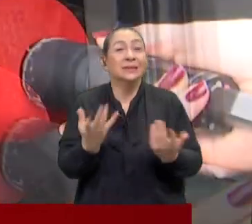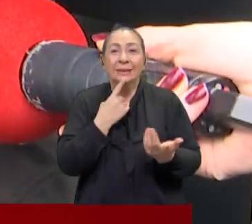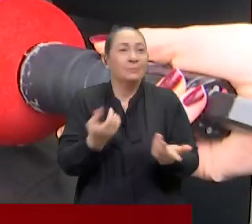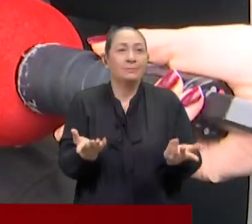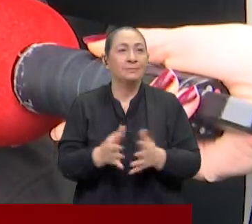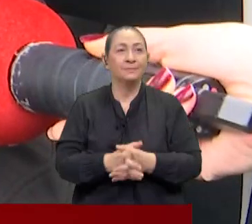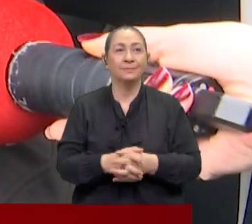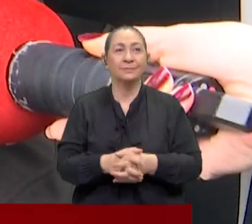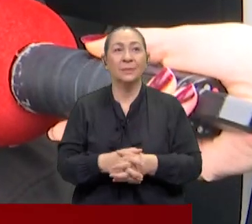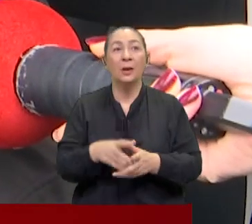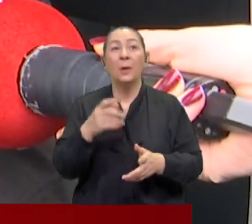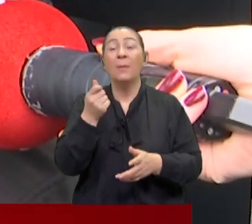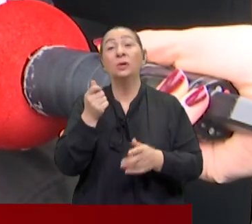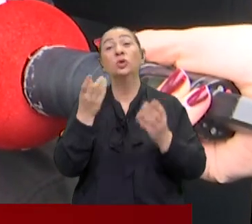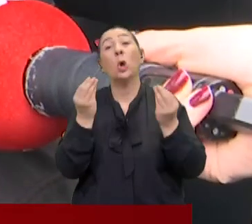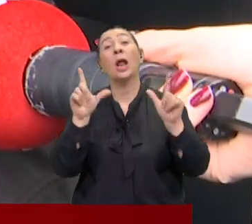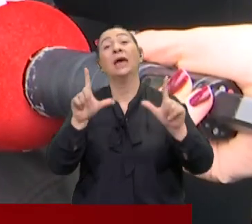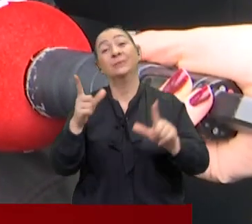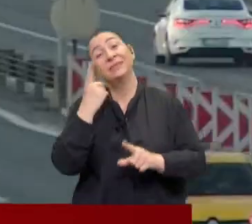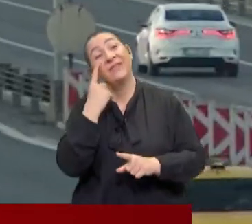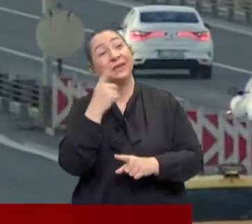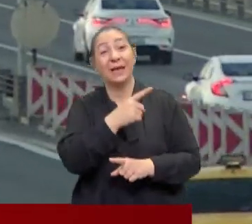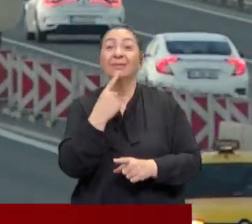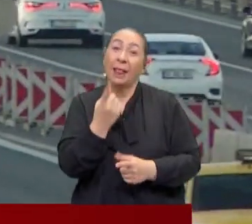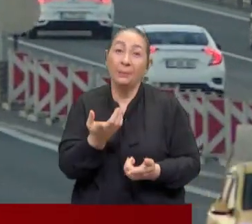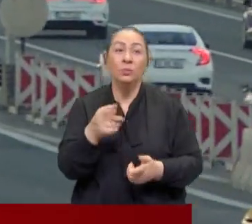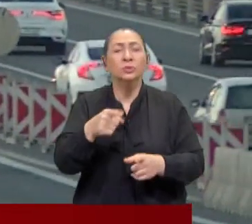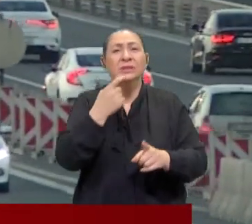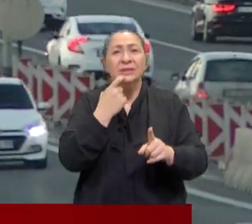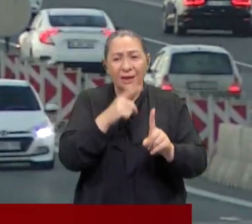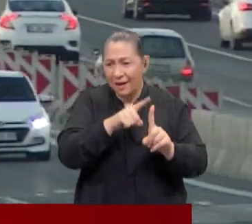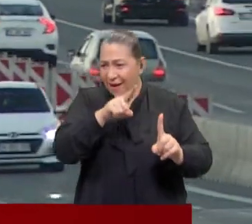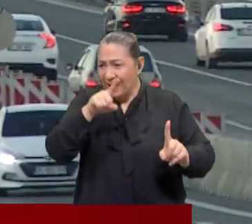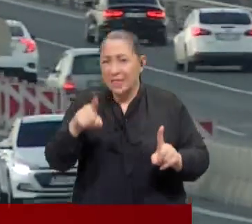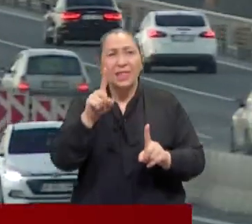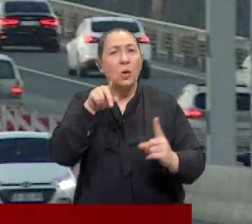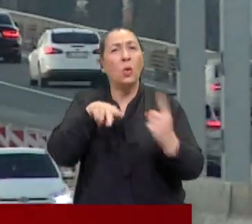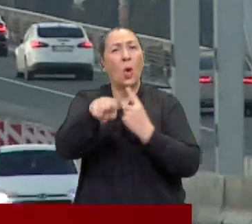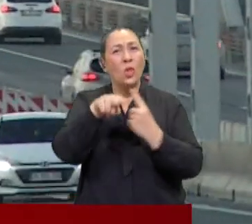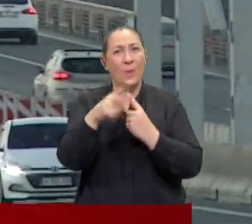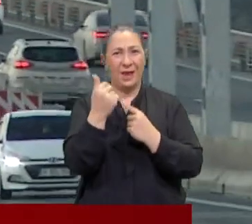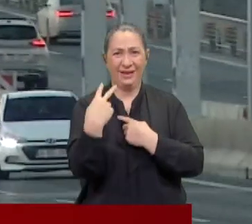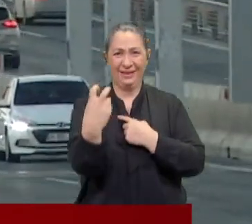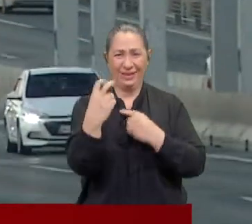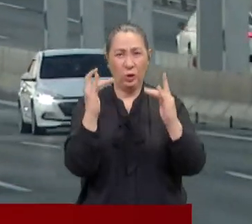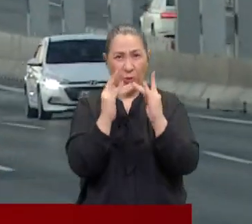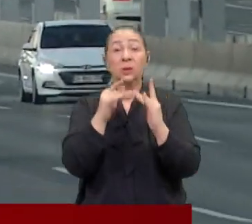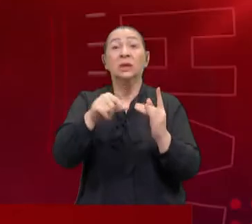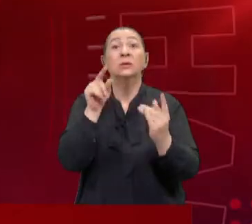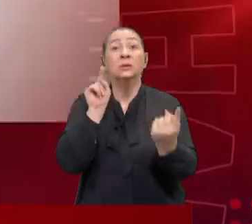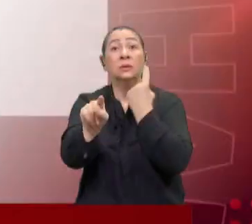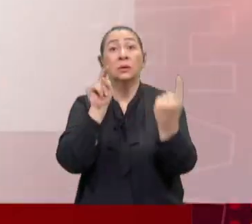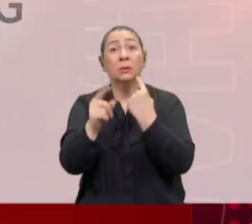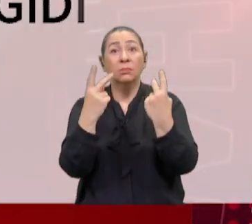diyeyim? Para çok lazım herhalde devletimize diyelim yani. Bu zamana kadar tek yönde ödenen ücret artık çift yönlü oldu Boğaz